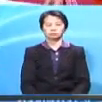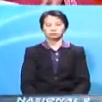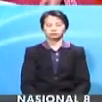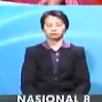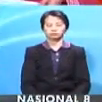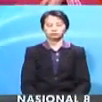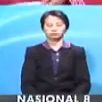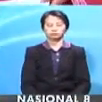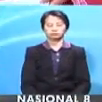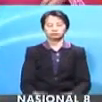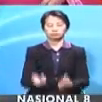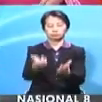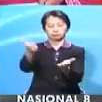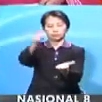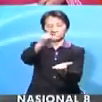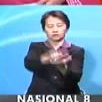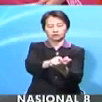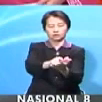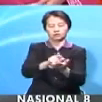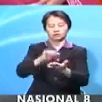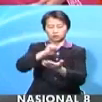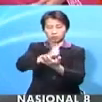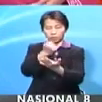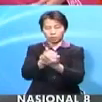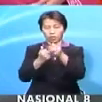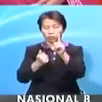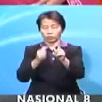Dalam pada itu laporan terhadap